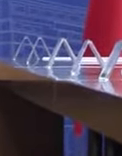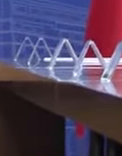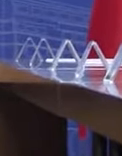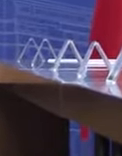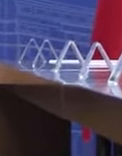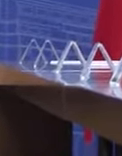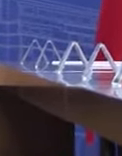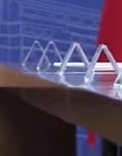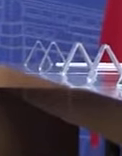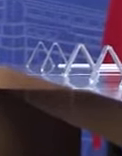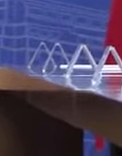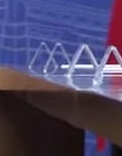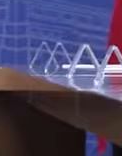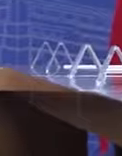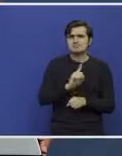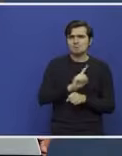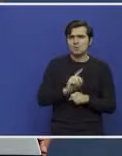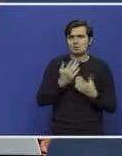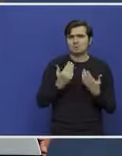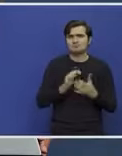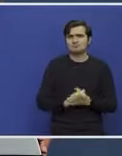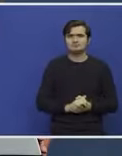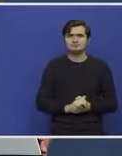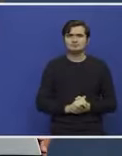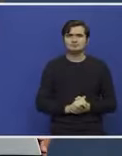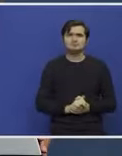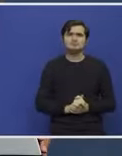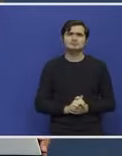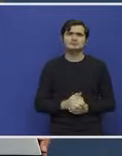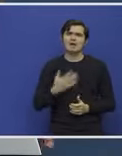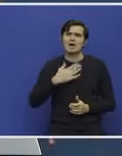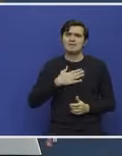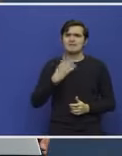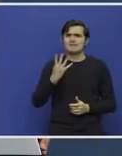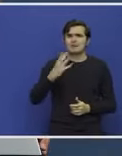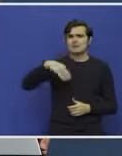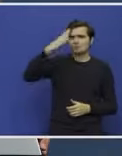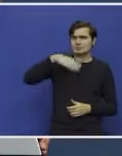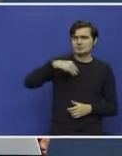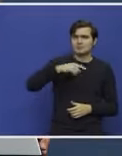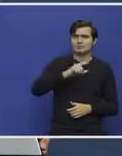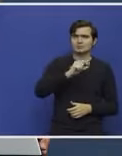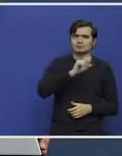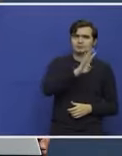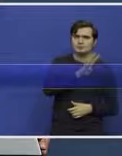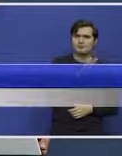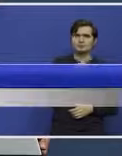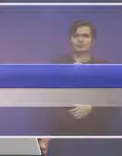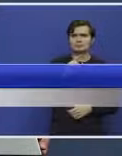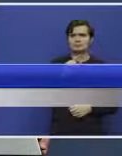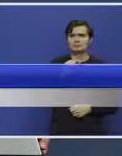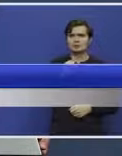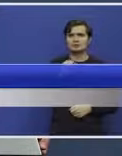trebuie să se asigure de acest lucru. Faptul că avem patru zile, 24 și 25